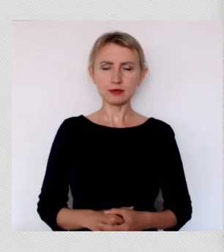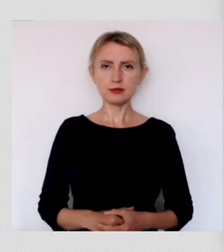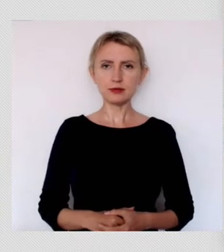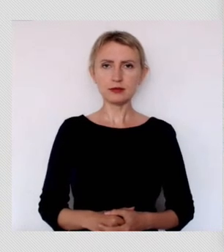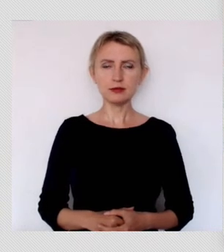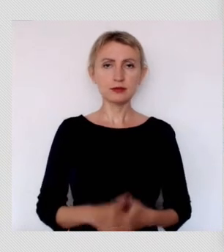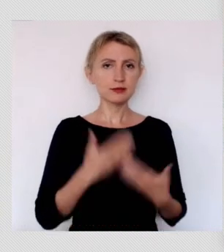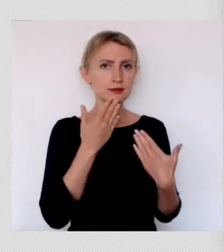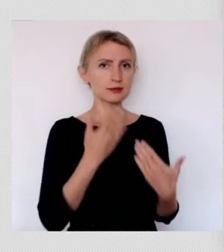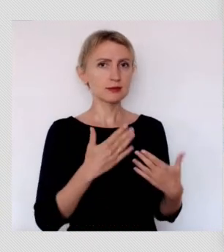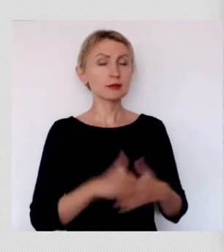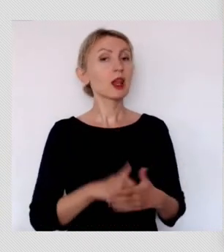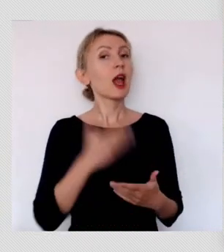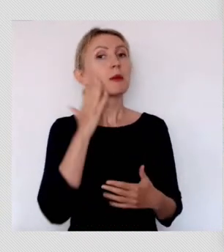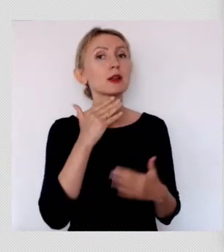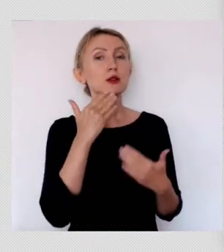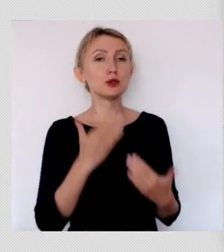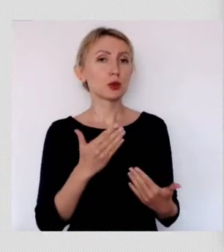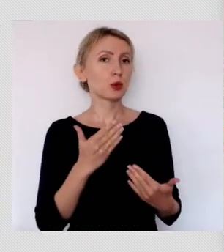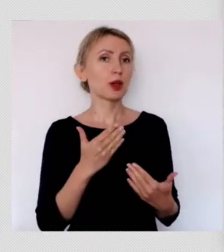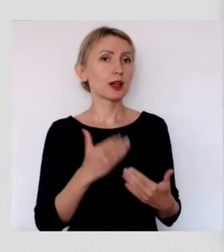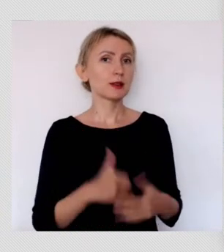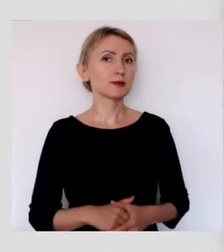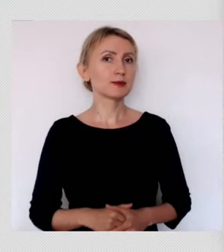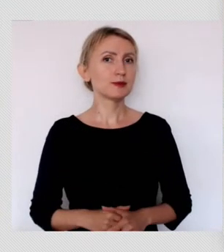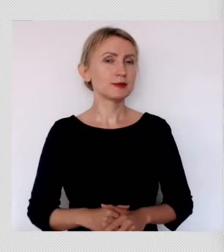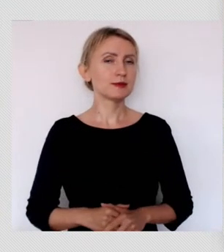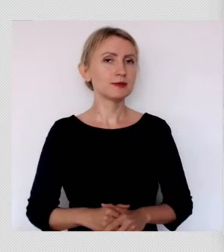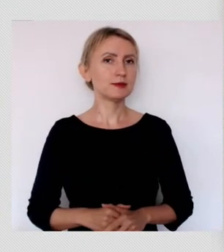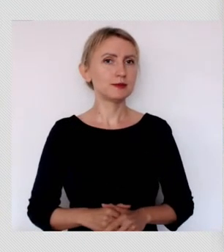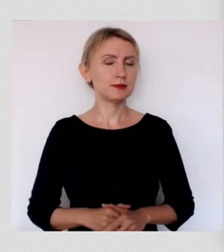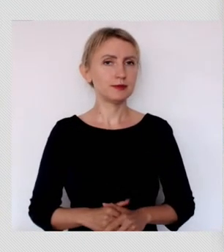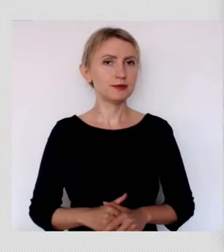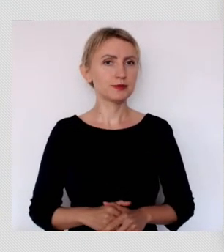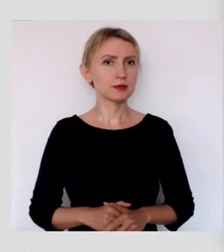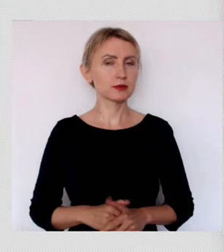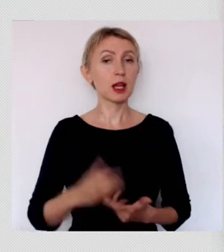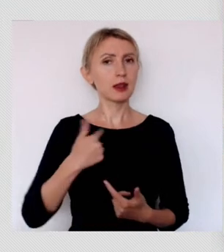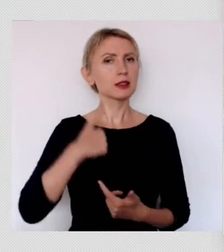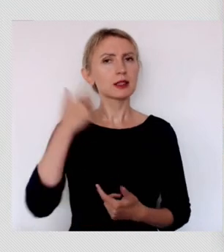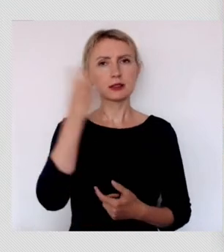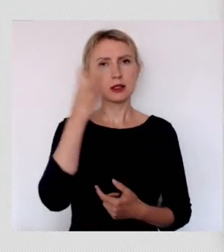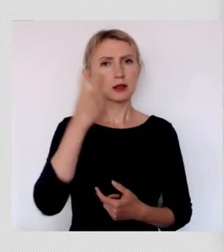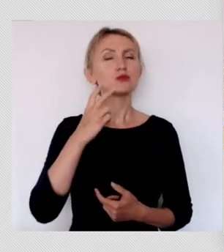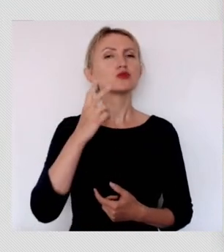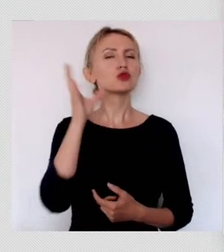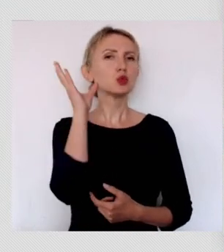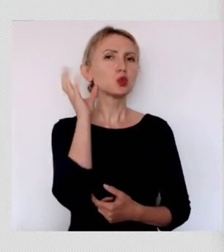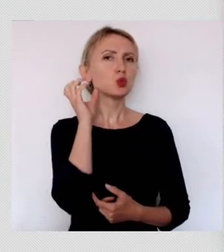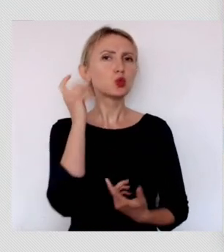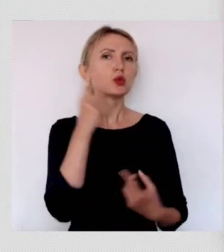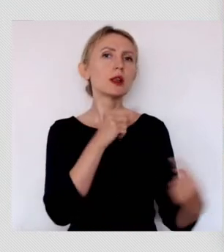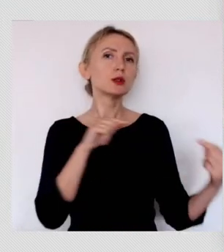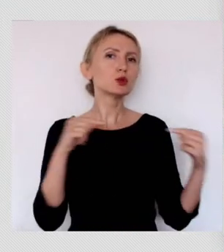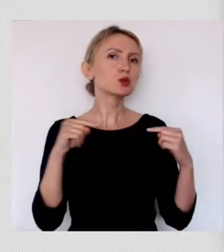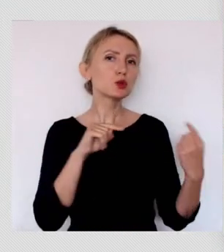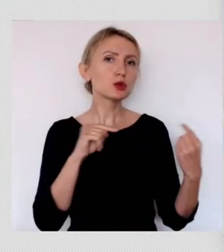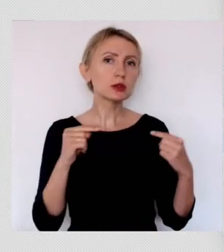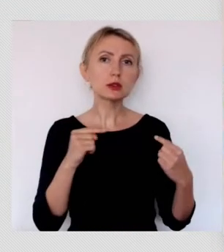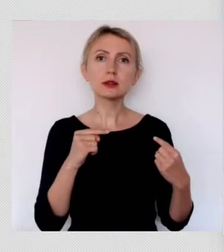Dziękuję. Bardzo dziękuję. Ja się z dużym zainteresowaniem przysłuchuję dyskusji,